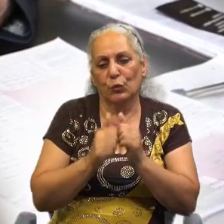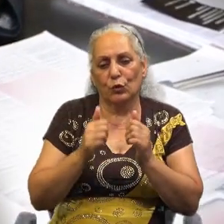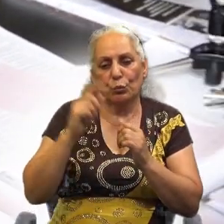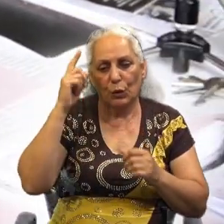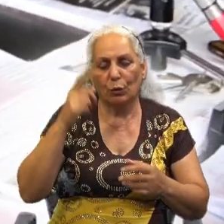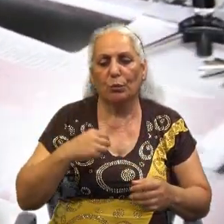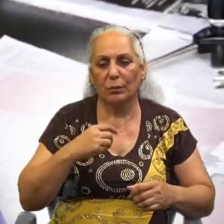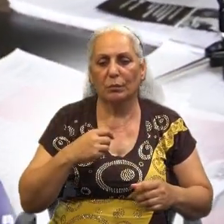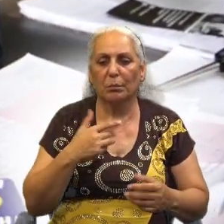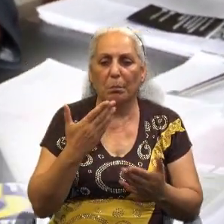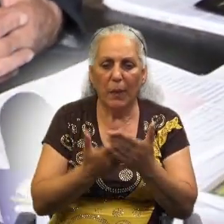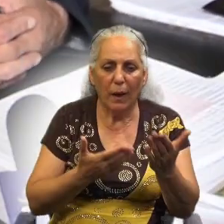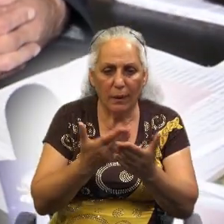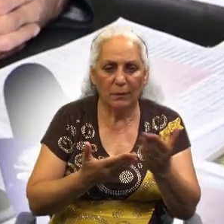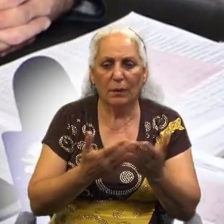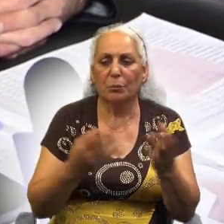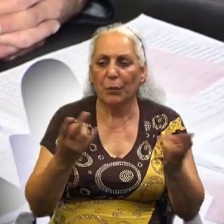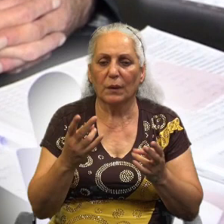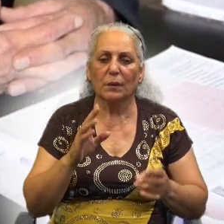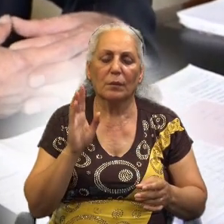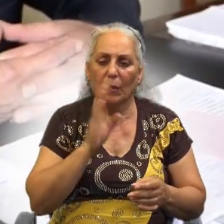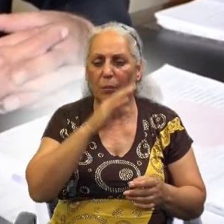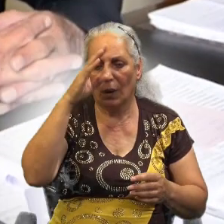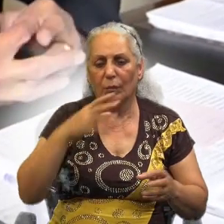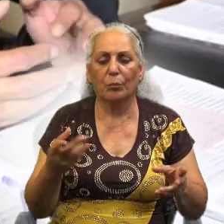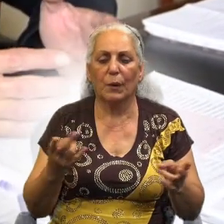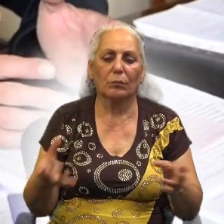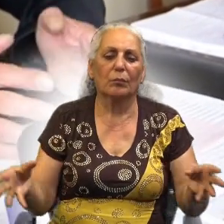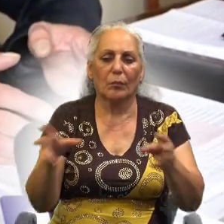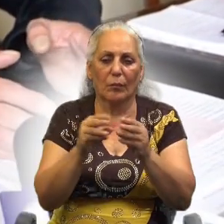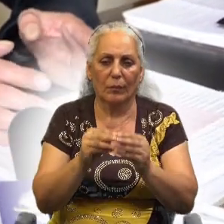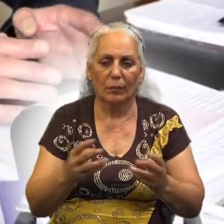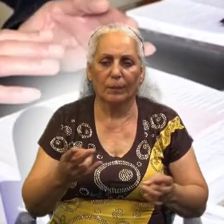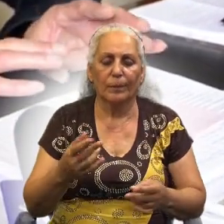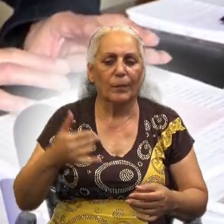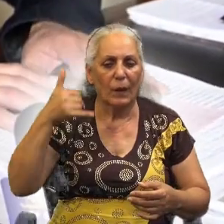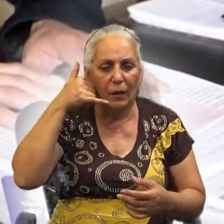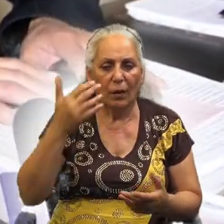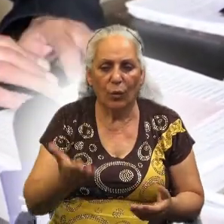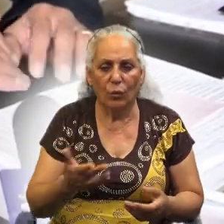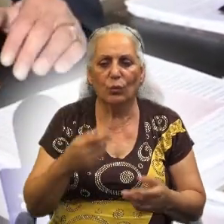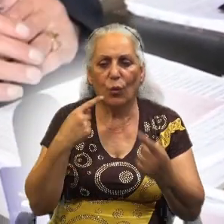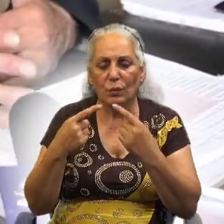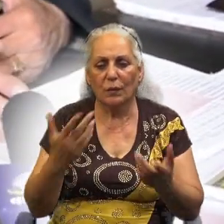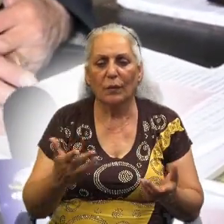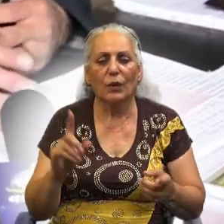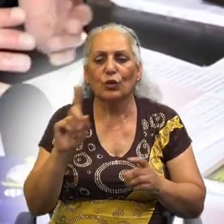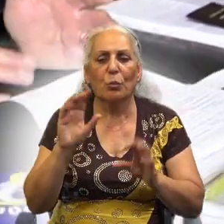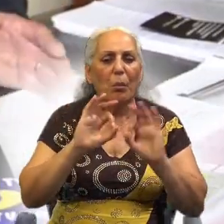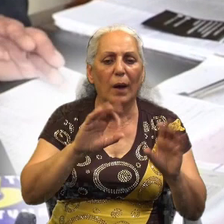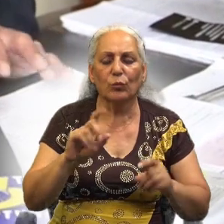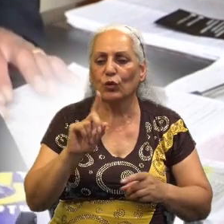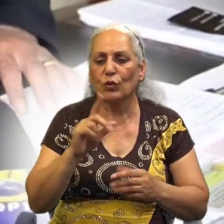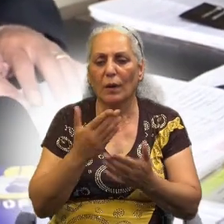բացատրական աշխատանքներ ենք տանում, որպեսզի միացնենք։ Ավելով, չգիտեմ, այդ հեռախոսով զրուցեց, այս արեց,